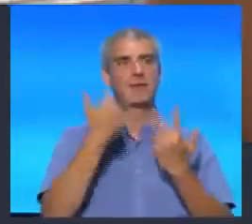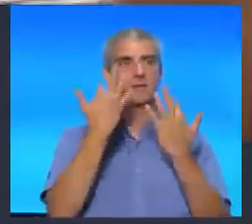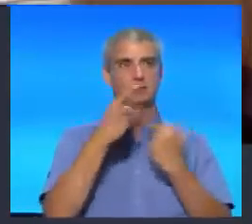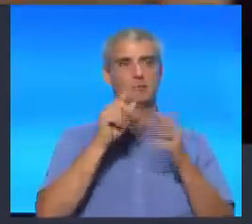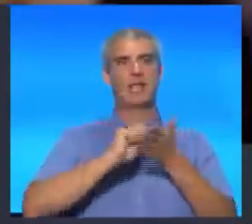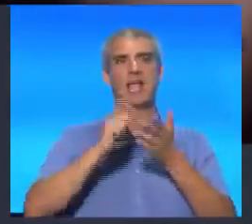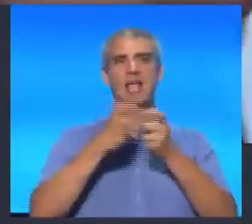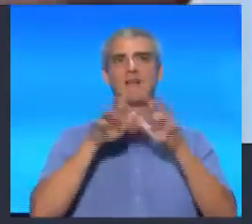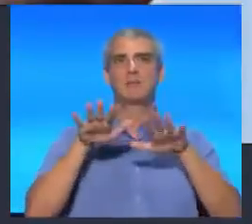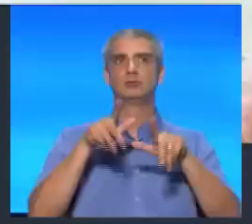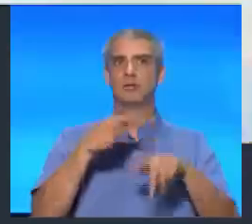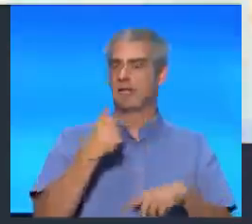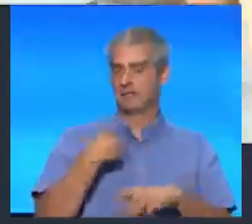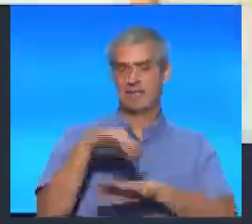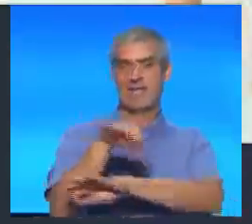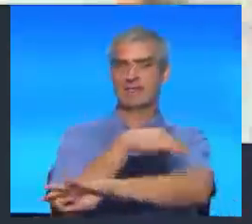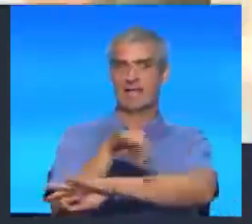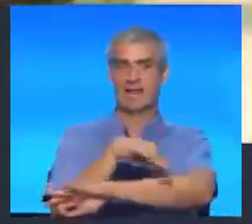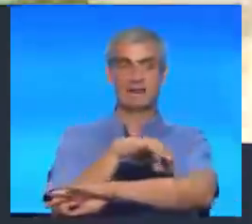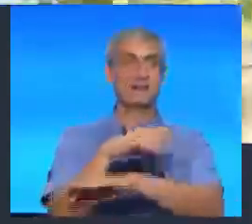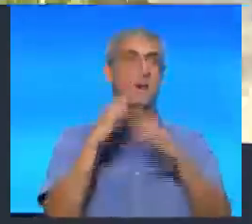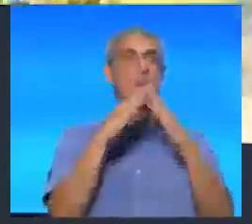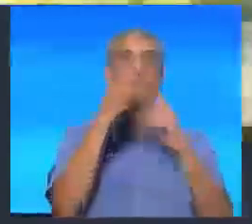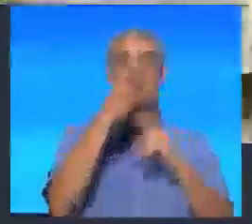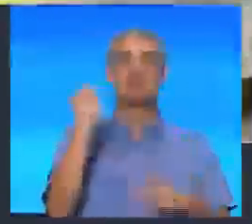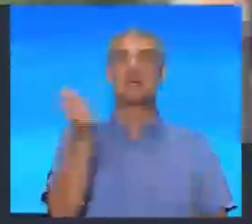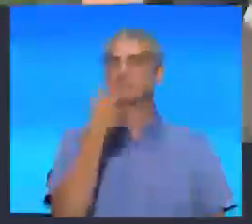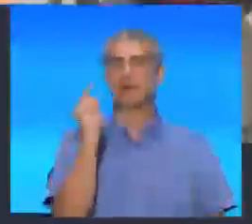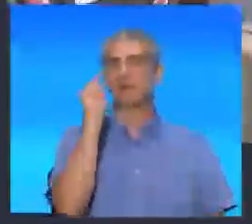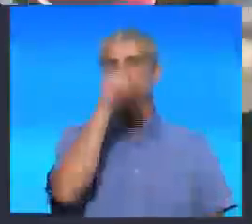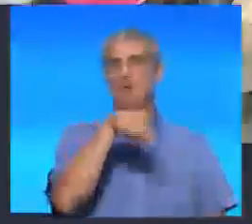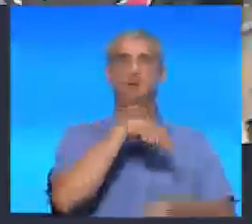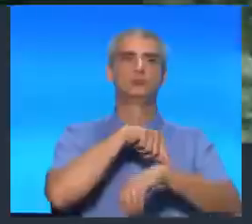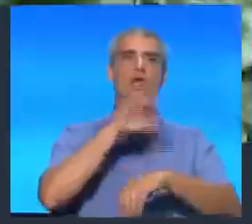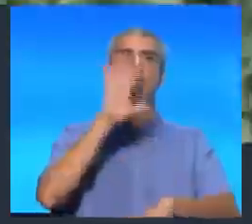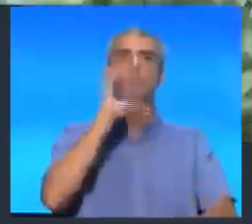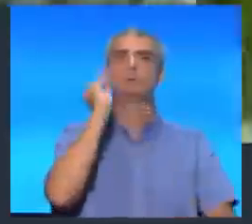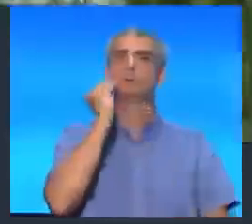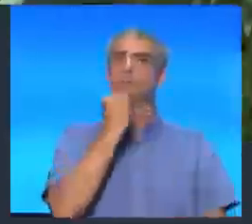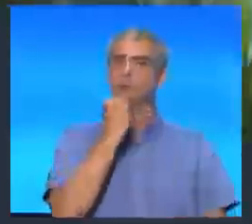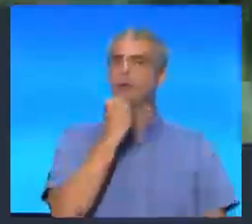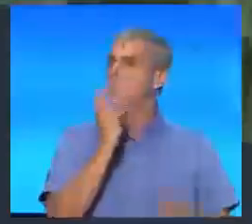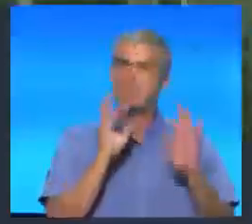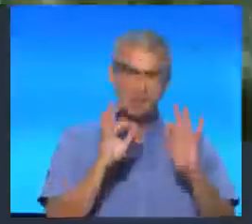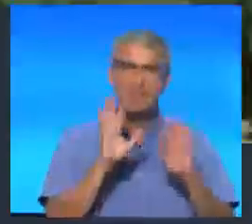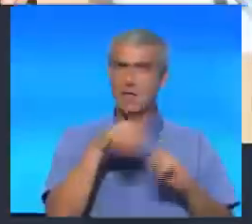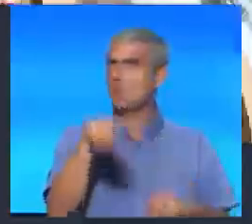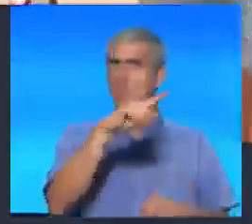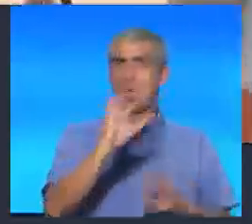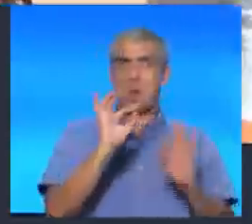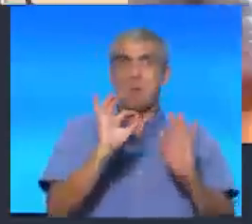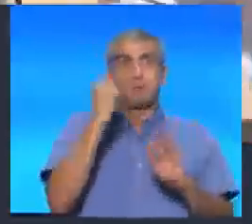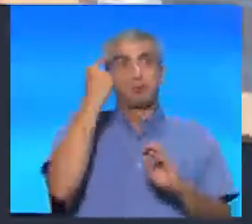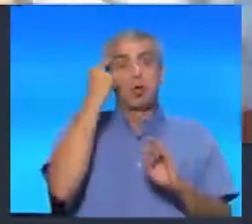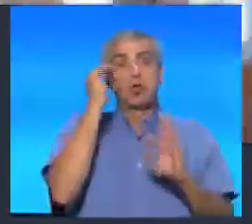ממשלתית. אני אדריכלית. לבית הזה בקיסריה הן מגיעות בחמש אחר הצהריים, והאמת היא שגם הן לא לגמרי יודעות